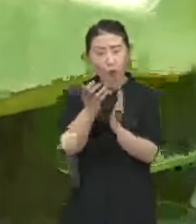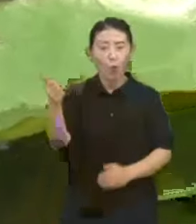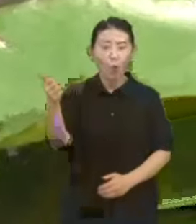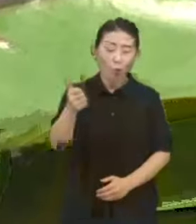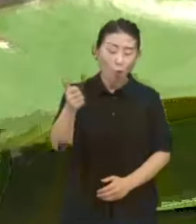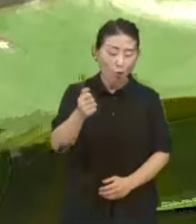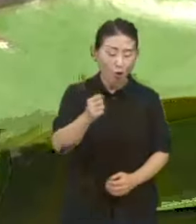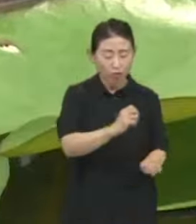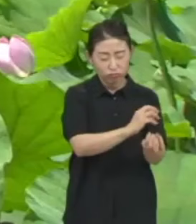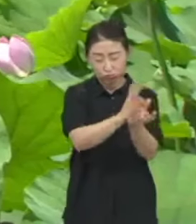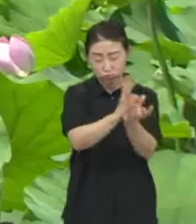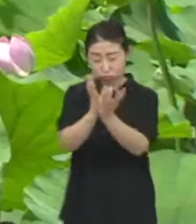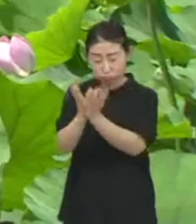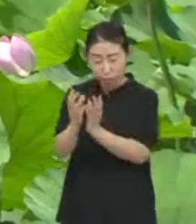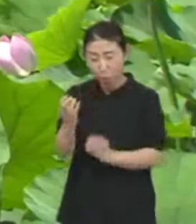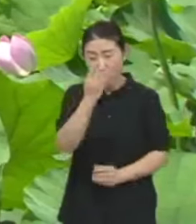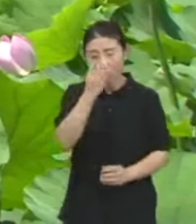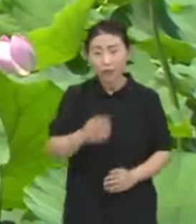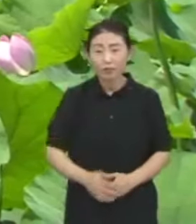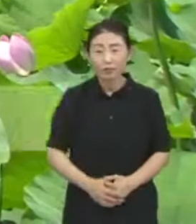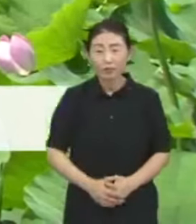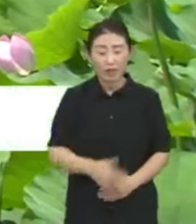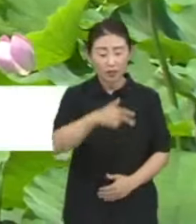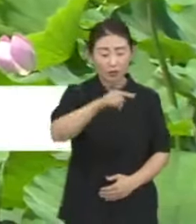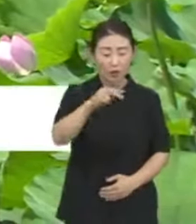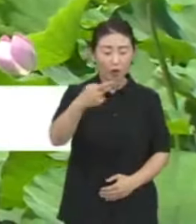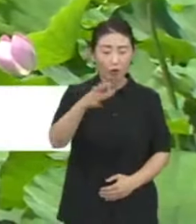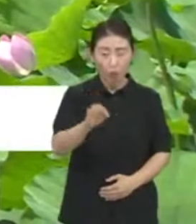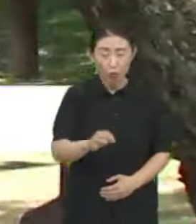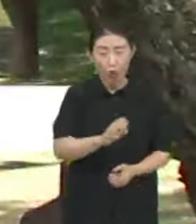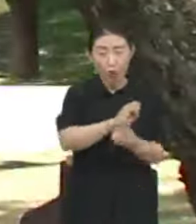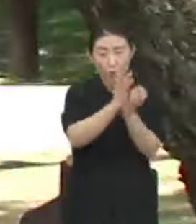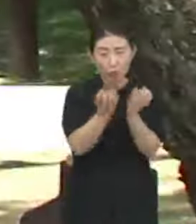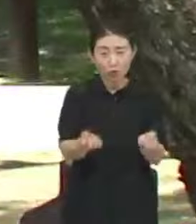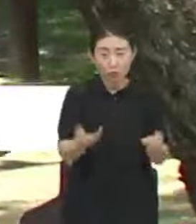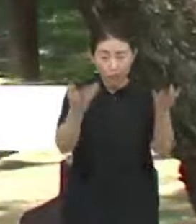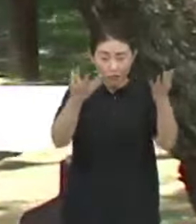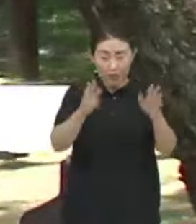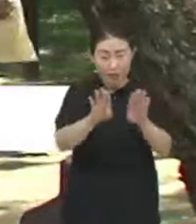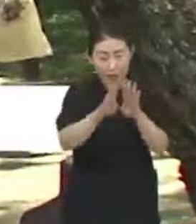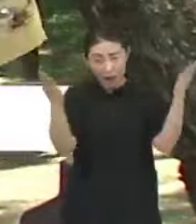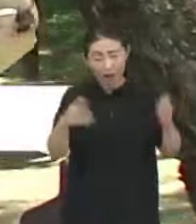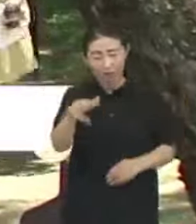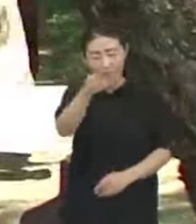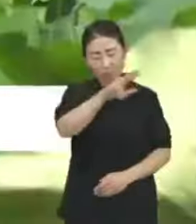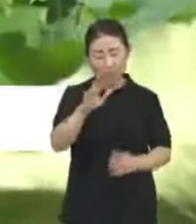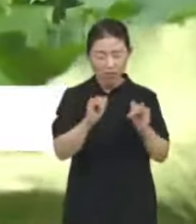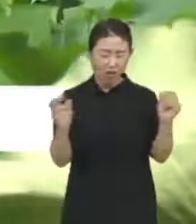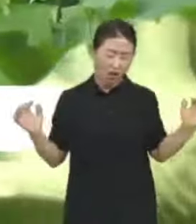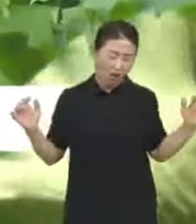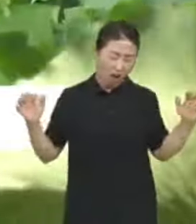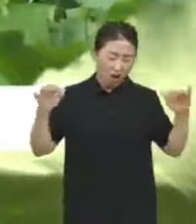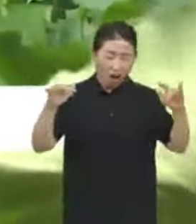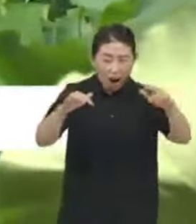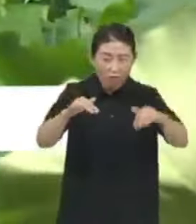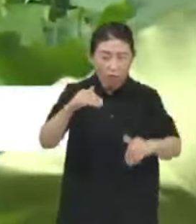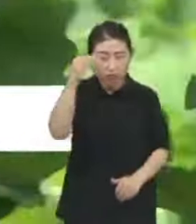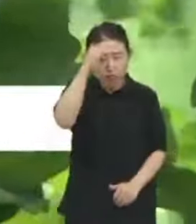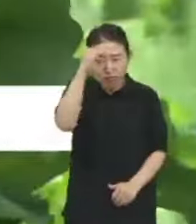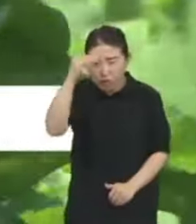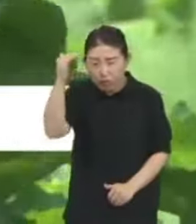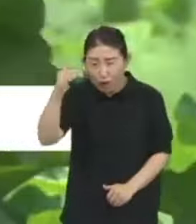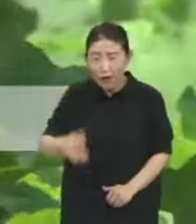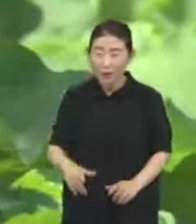화사한 자태를 뽐내고 있습니다. 서동 연꽃축제 개막 첫날부터 전국에서 몰려든 관광객들이 연꽃을 배경으로